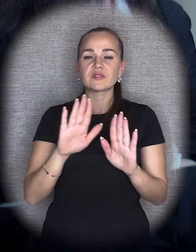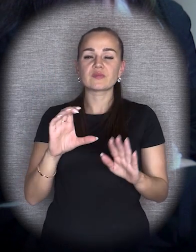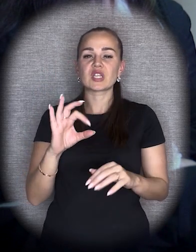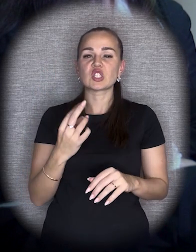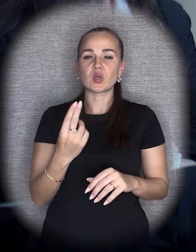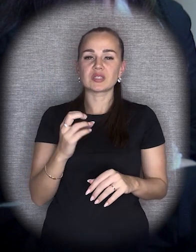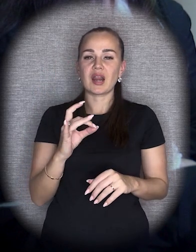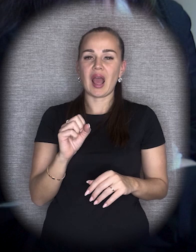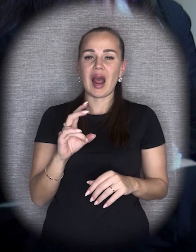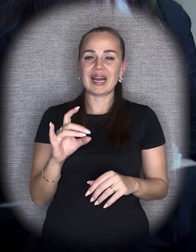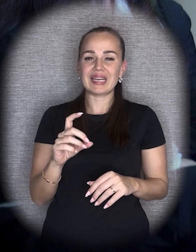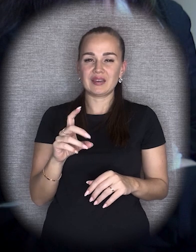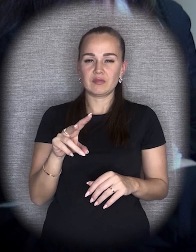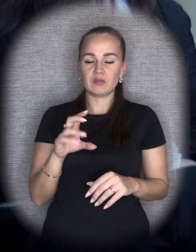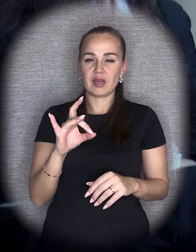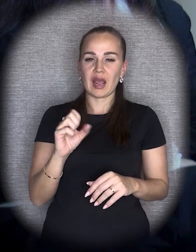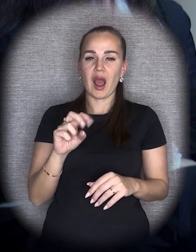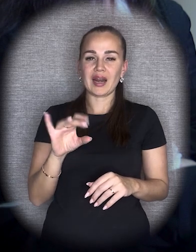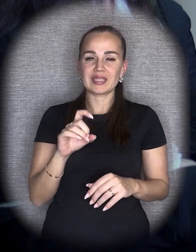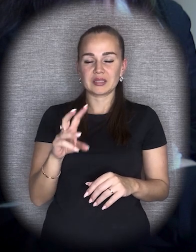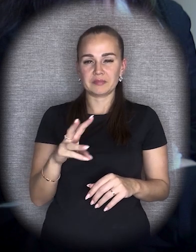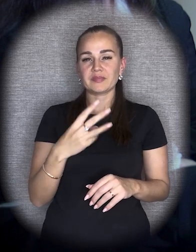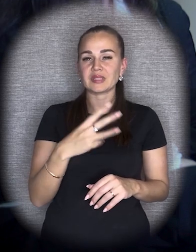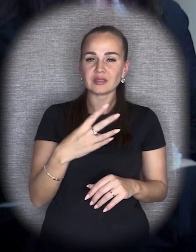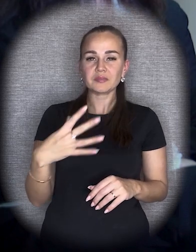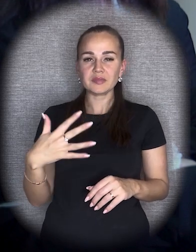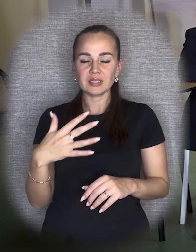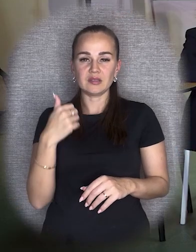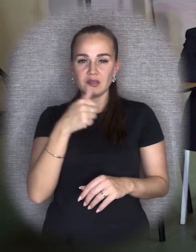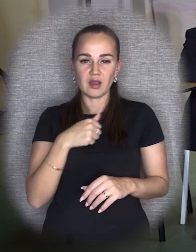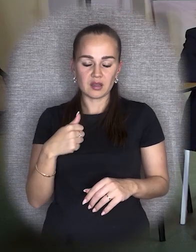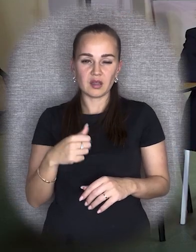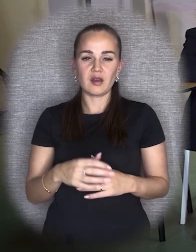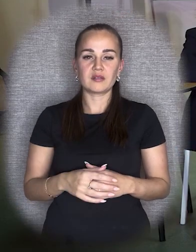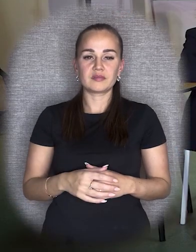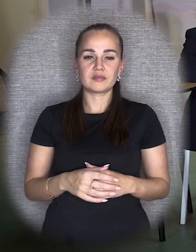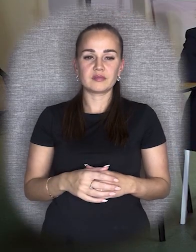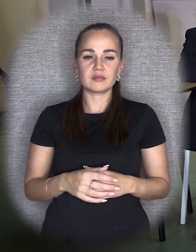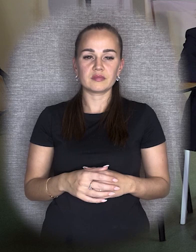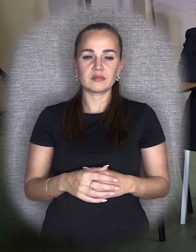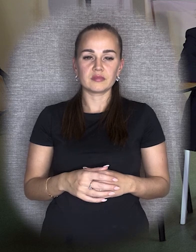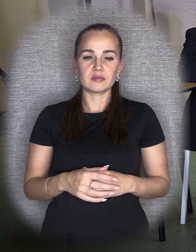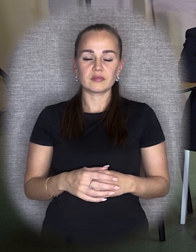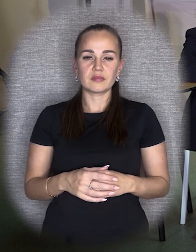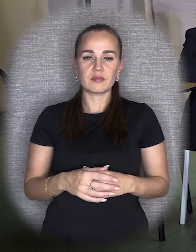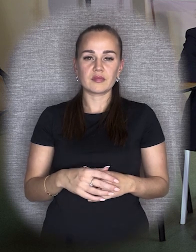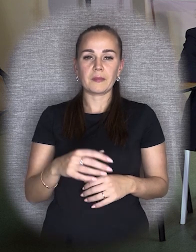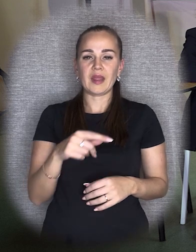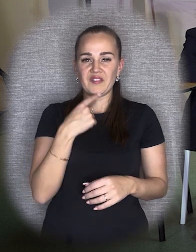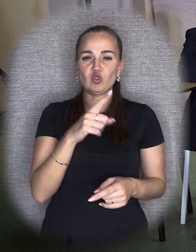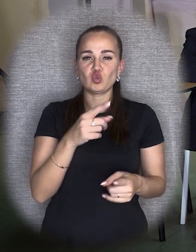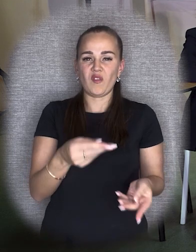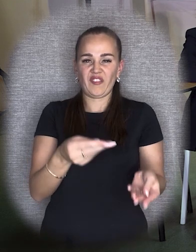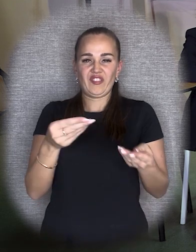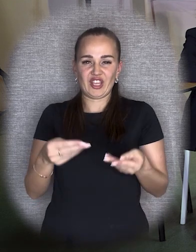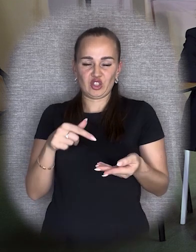такого, там, я не знаю, 30-50-х годов, многие будут говорить, ну что вы вытащили какой-то нафталин,